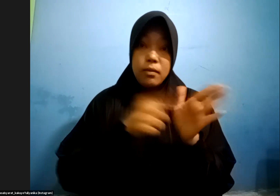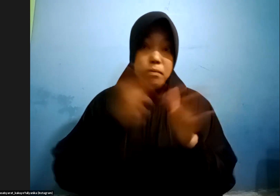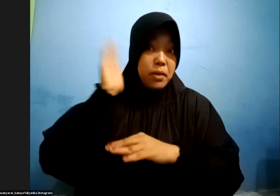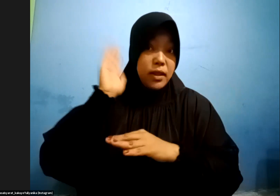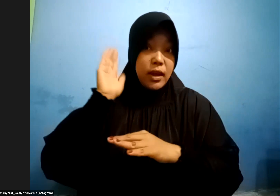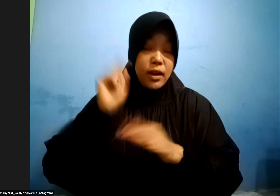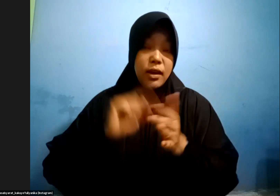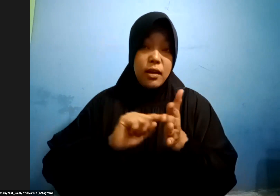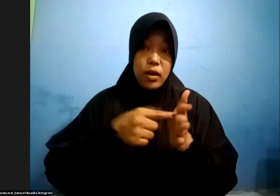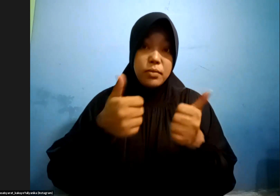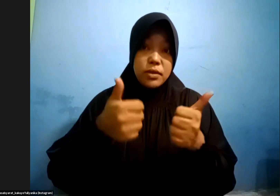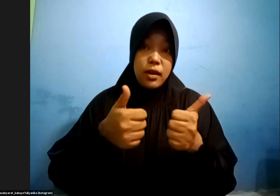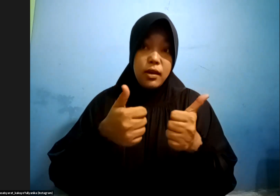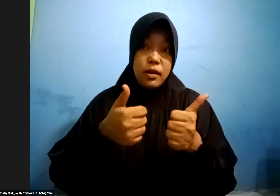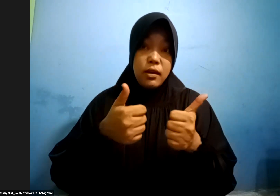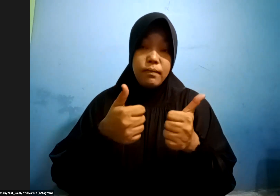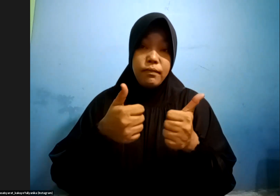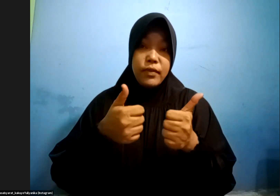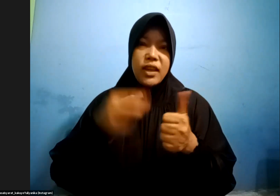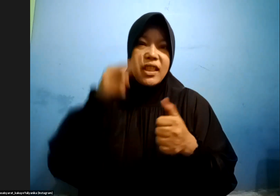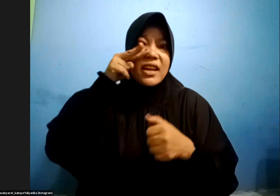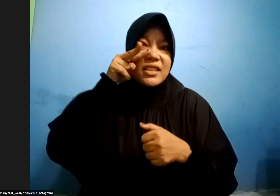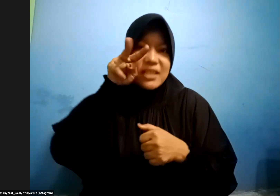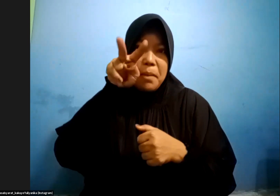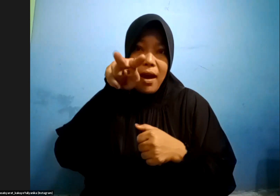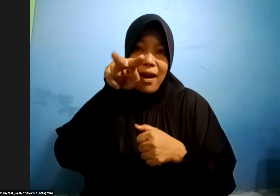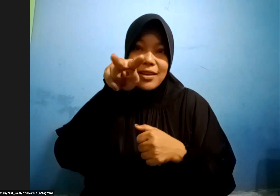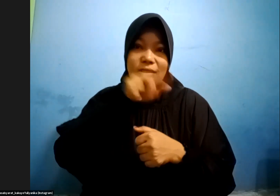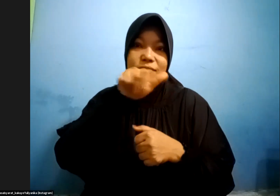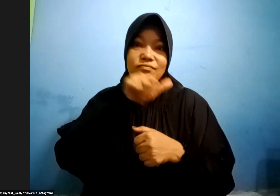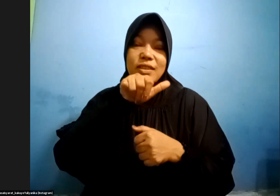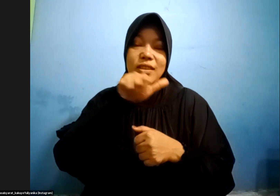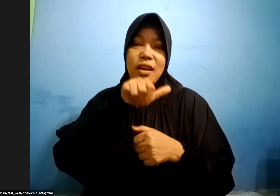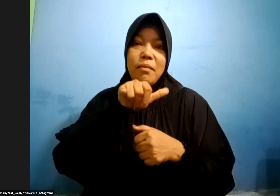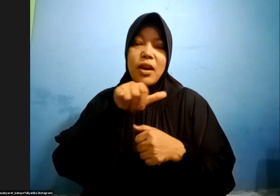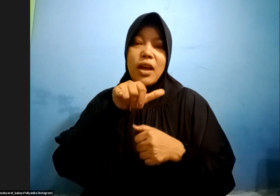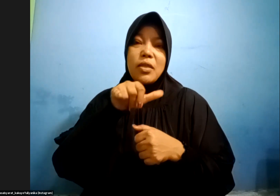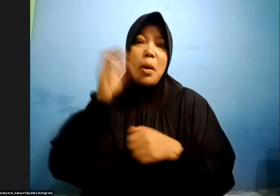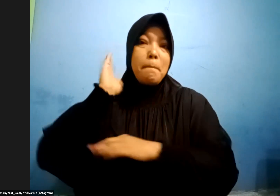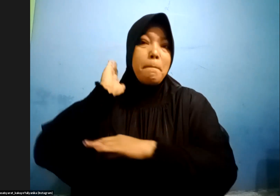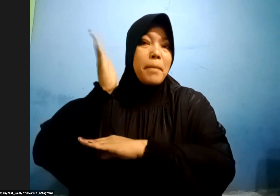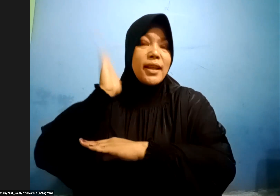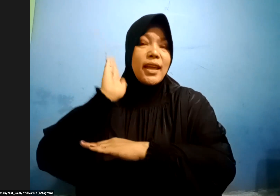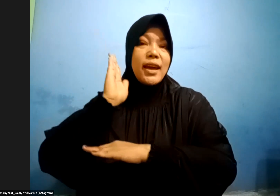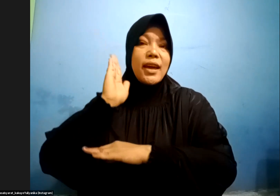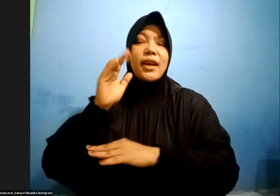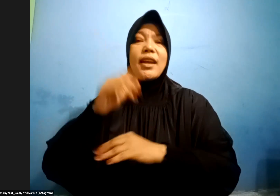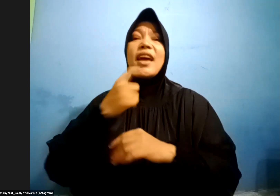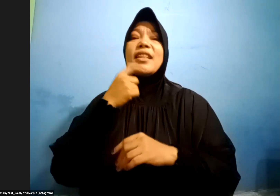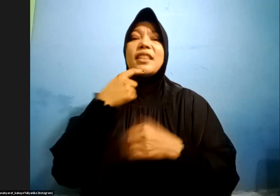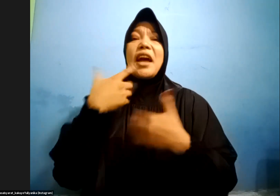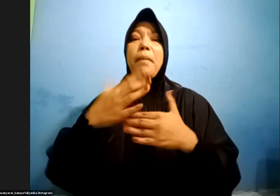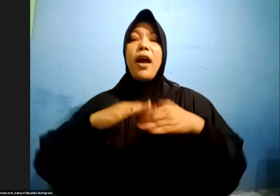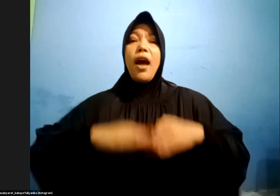Ibu sekalian. Kita simak sama-sama materi atau sharing ilmu tentang kehamilan sehat selama masa pandemi